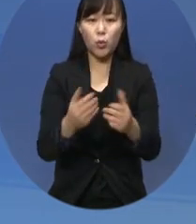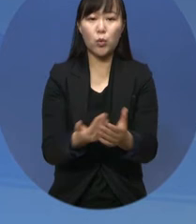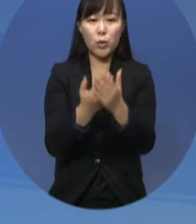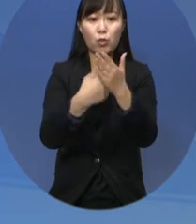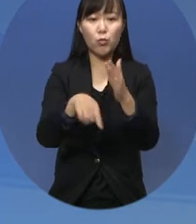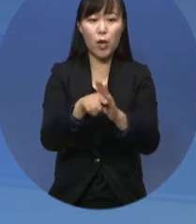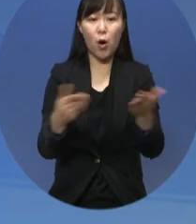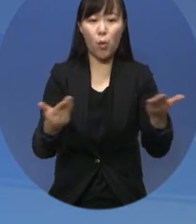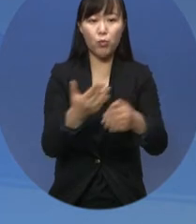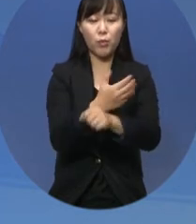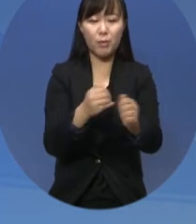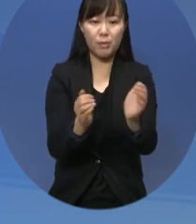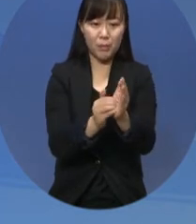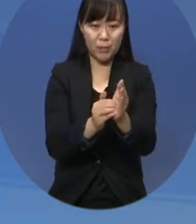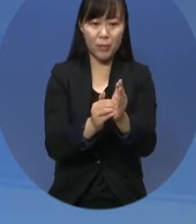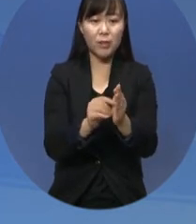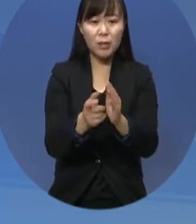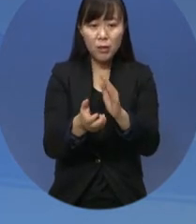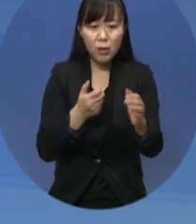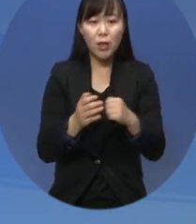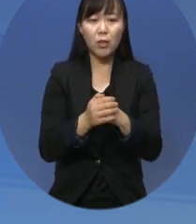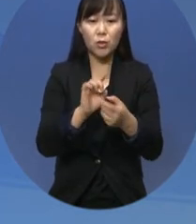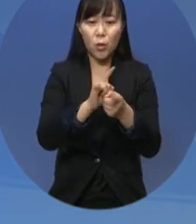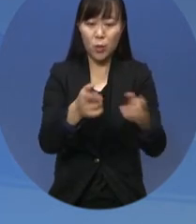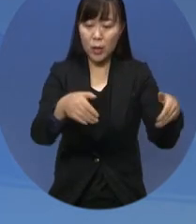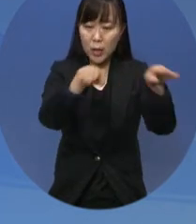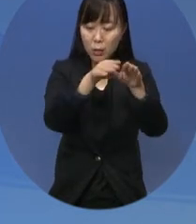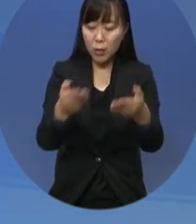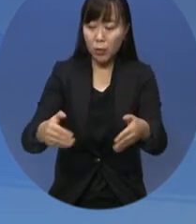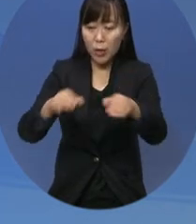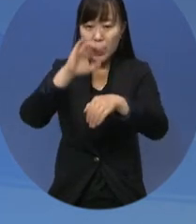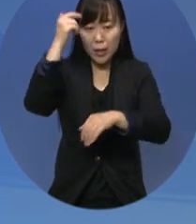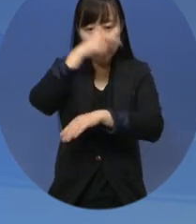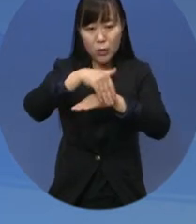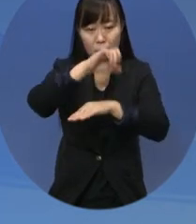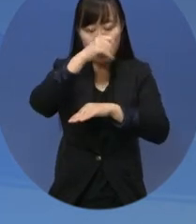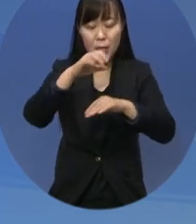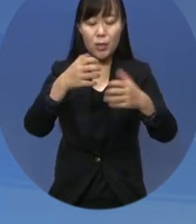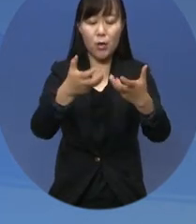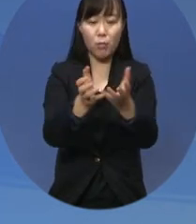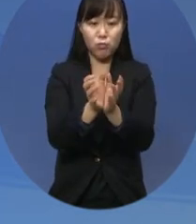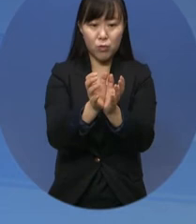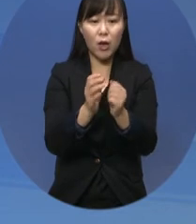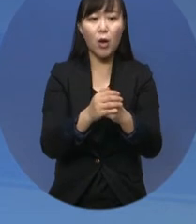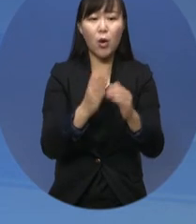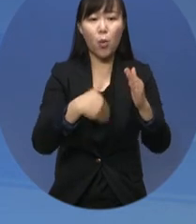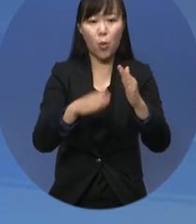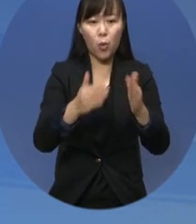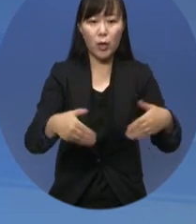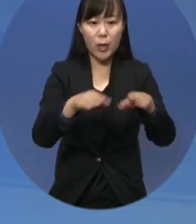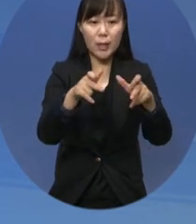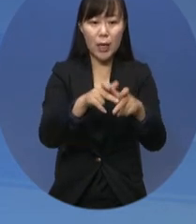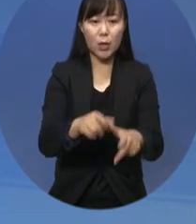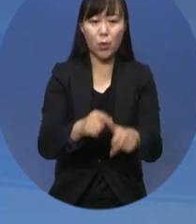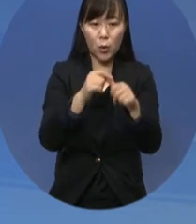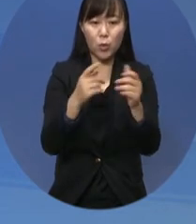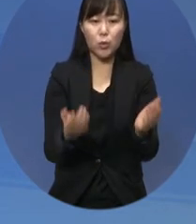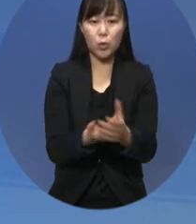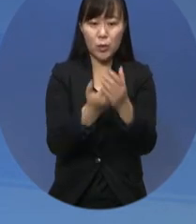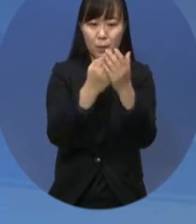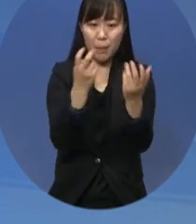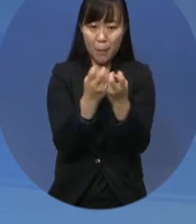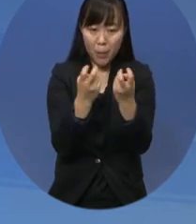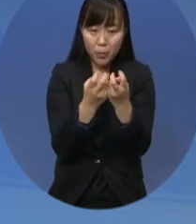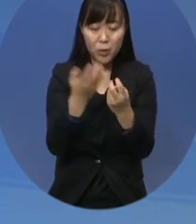체결했습니다. 협약에 앞서 양 기관은 기획재정부 공공기관 장애인 고용 촉진 방안의 일환으로